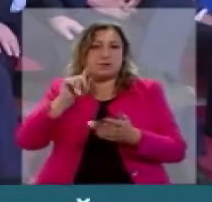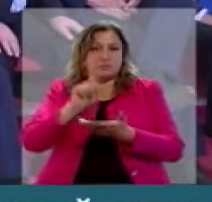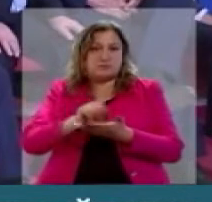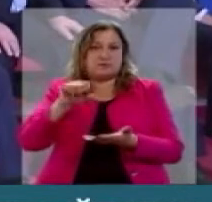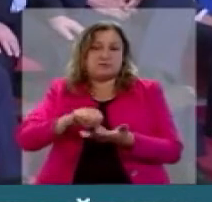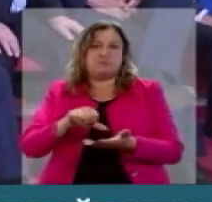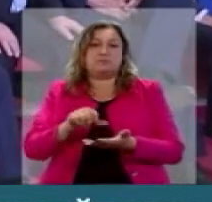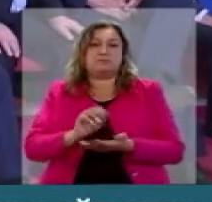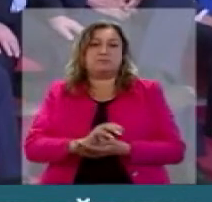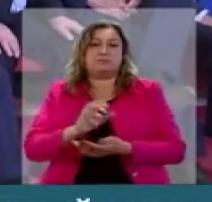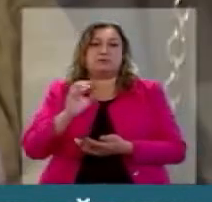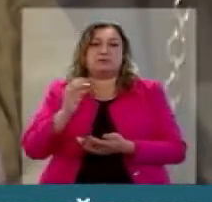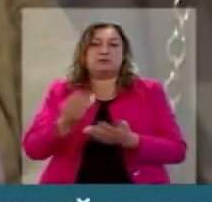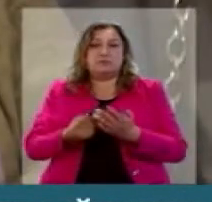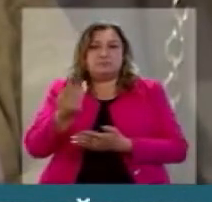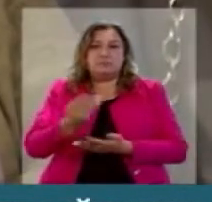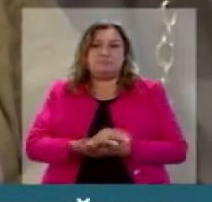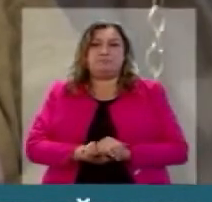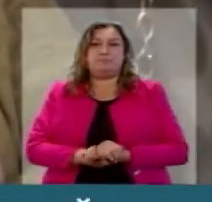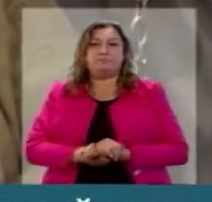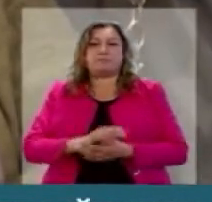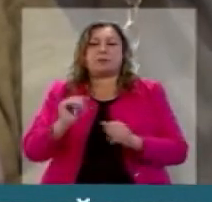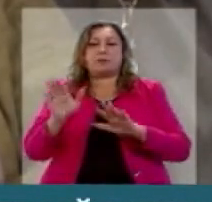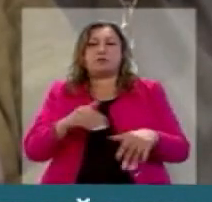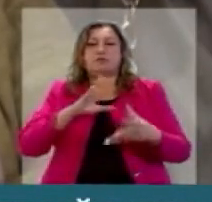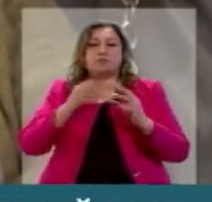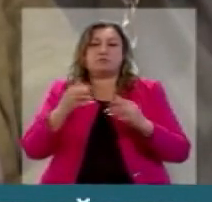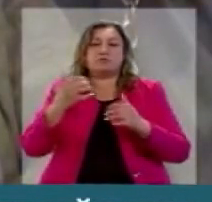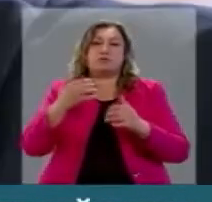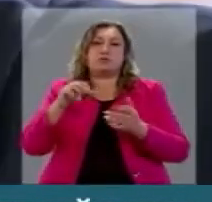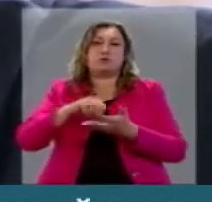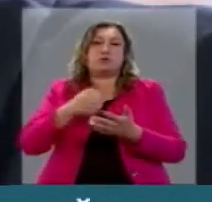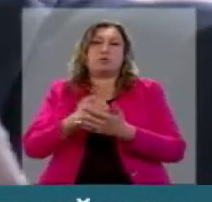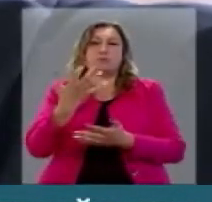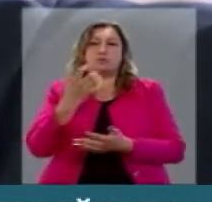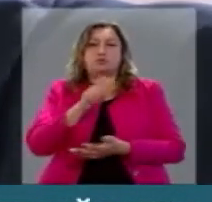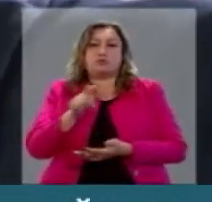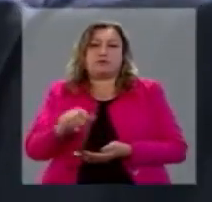адам қатысқан. Жиын 3 сағатқа дейін созылған. 75% сұрақ жауапқа арналған.